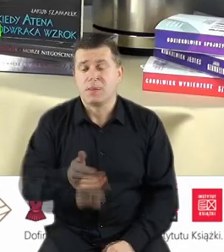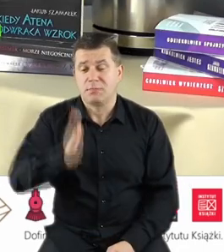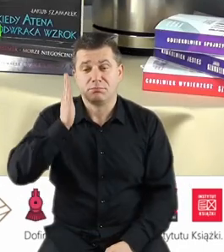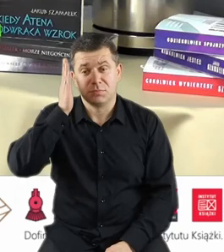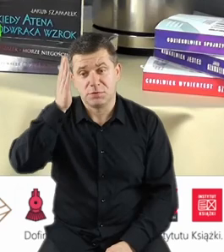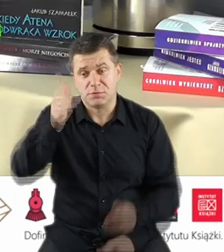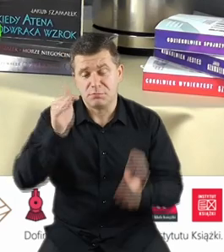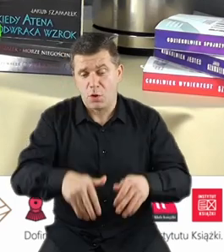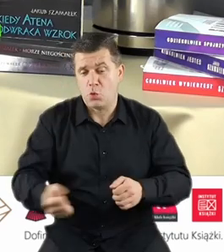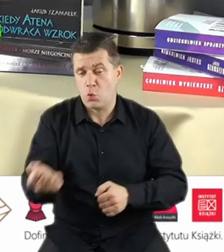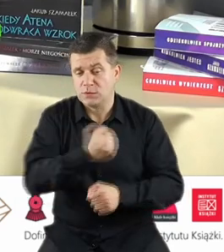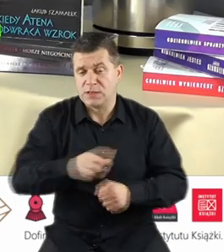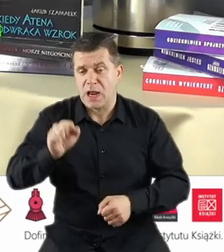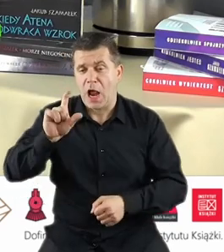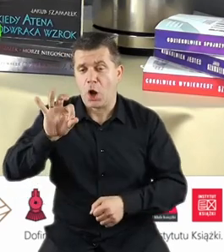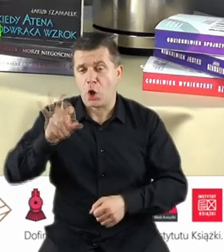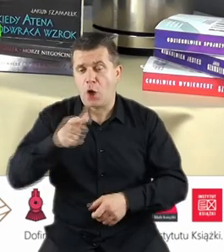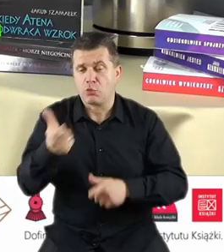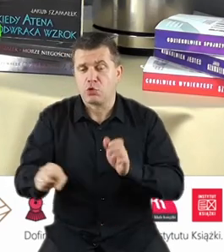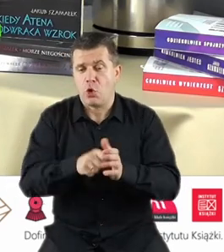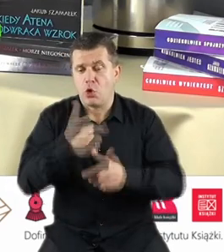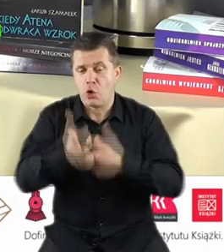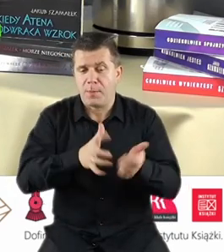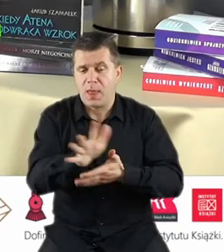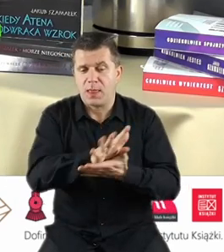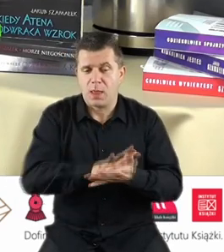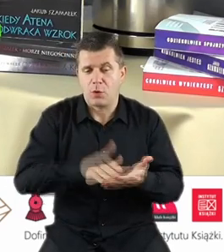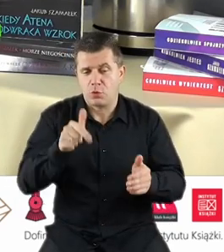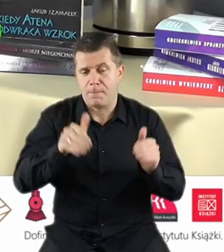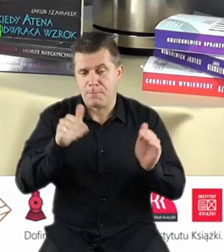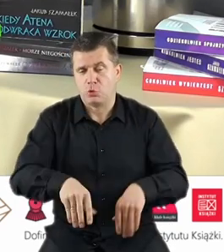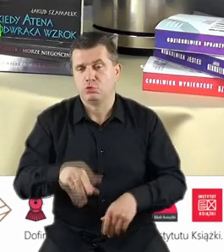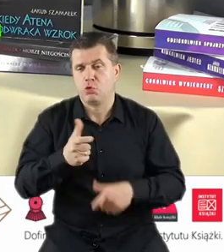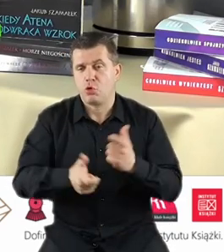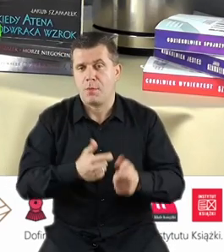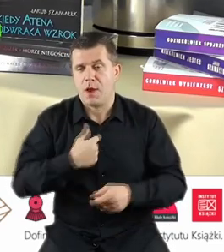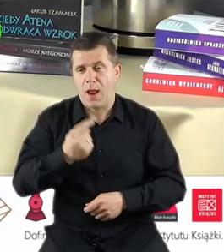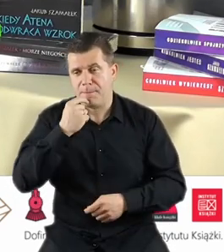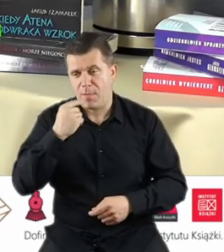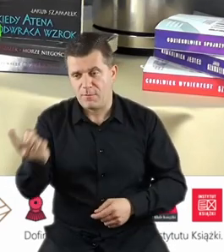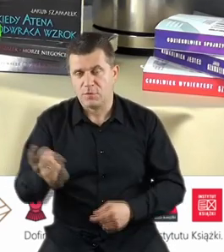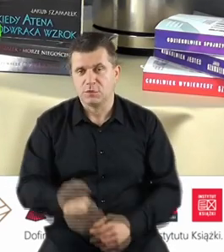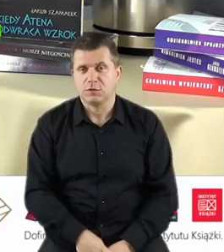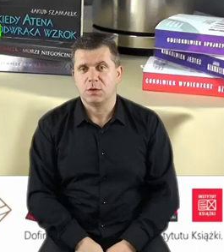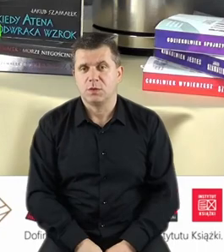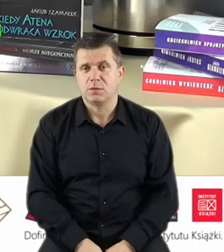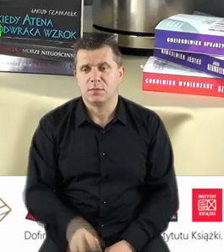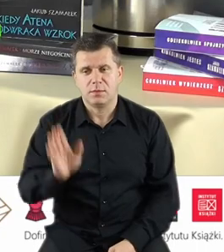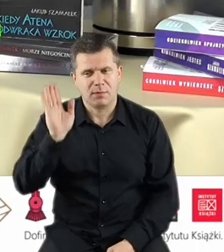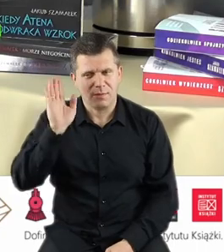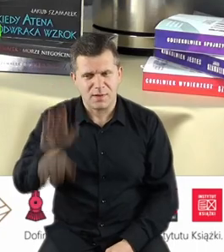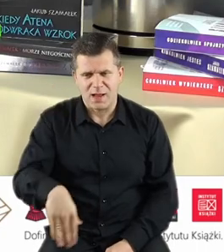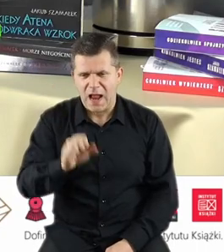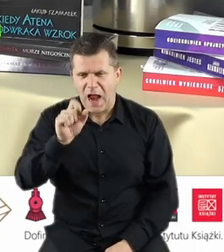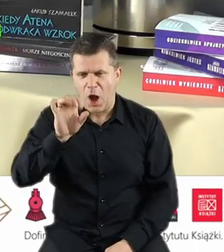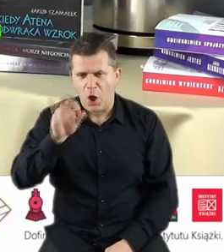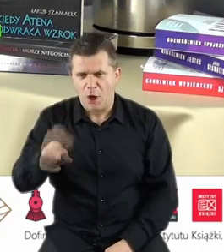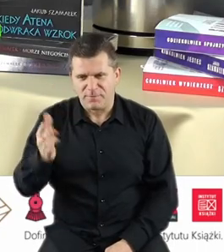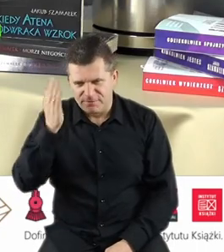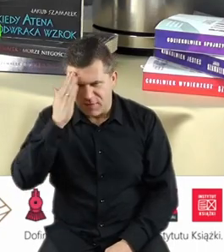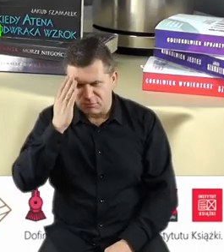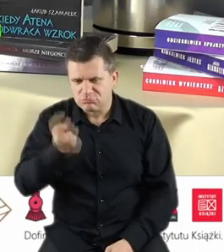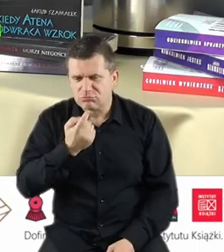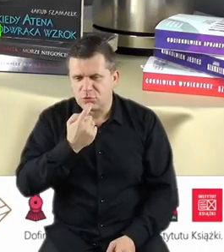będziemy używali algorytmu do generowania tekstu, to będzie można to robić. A ja powiedziałem mu wtedy, chłopie, jakie algorytmy, czy ty wiesz, na czym polega